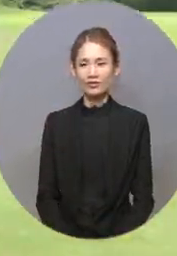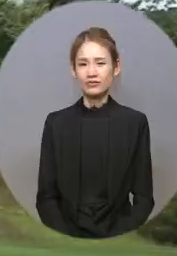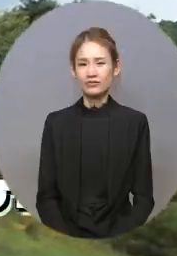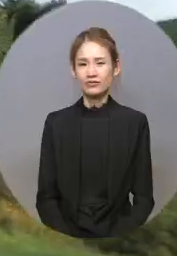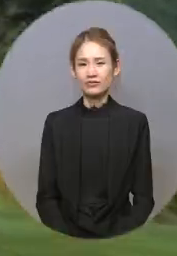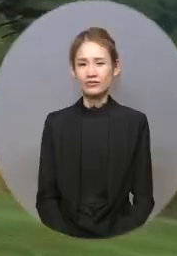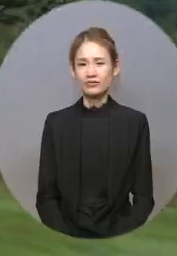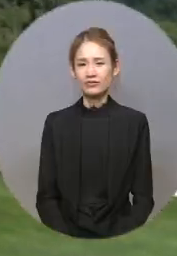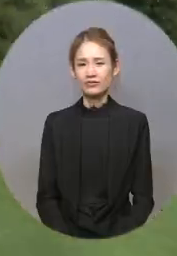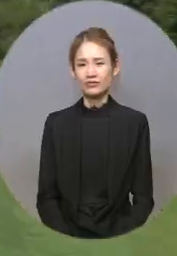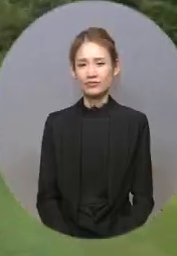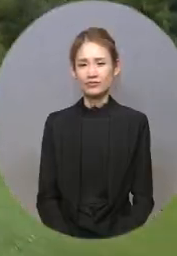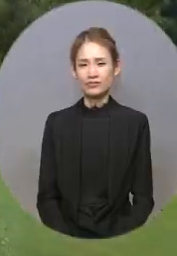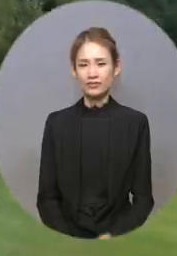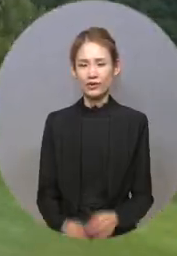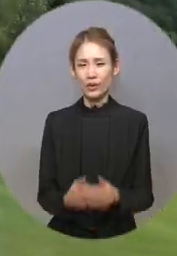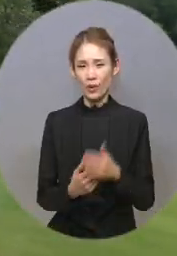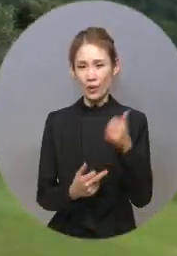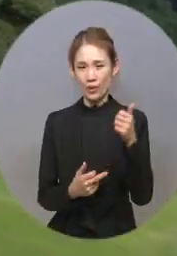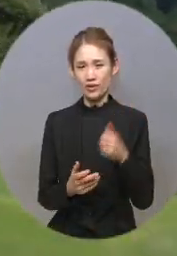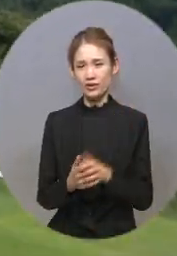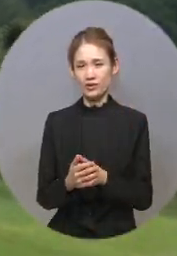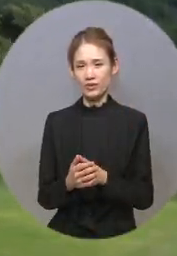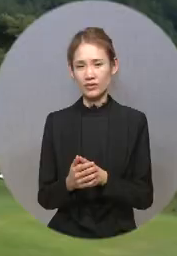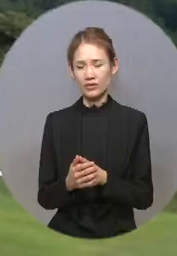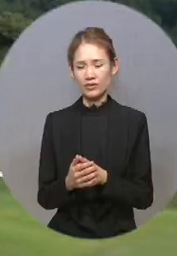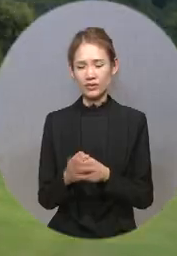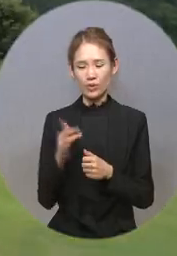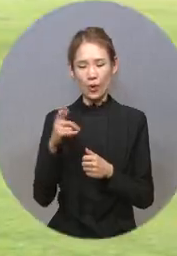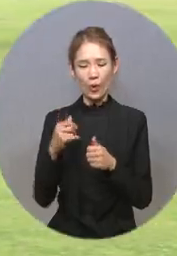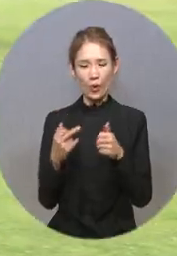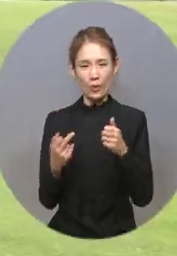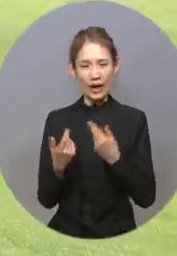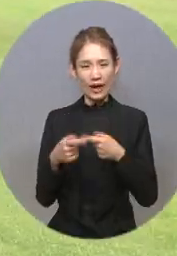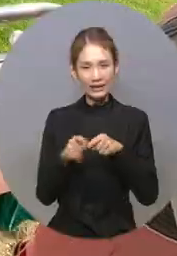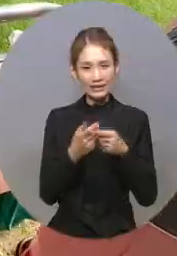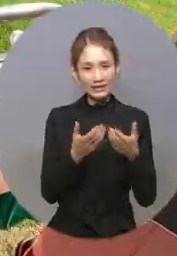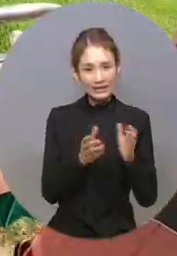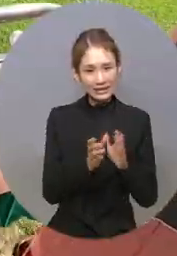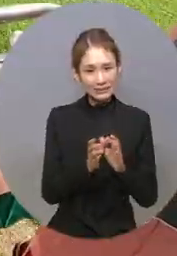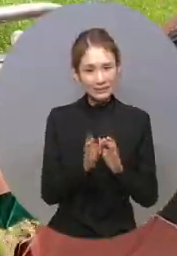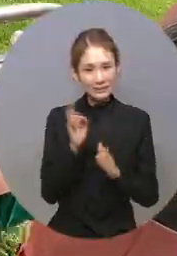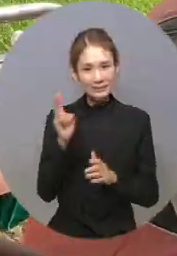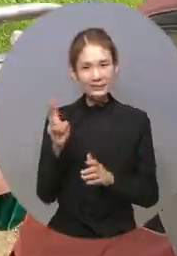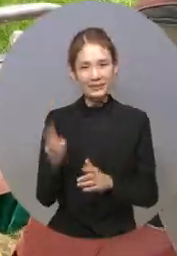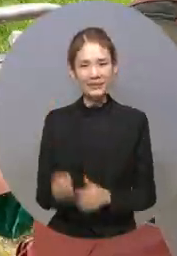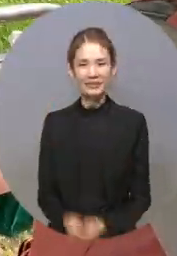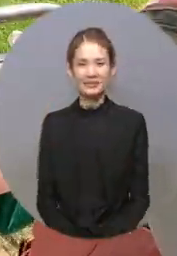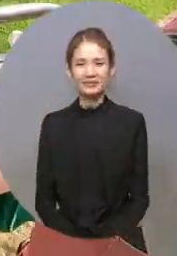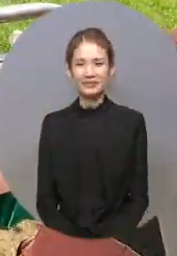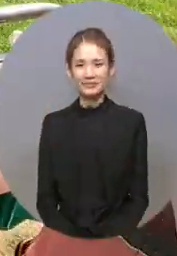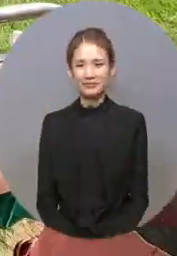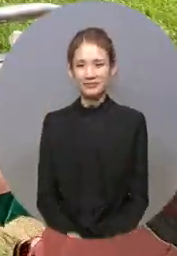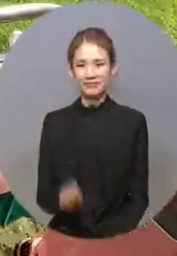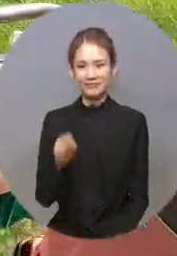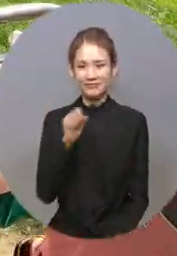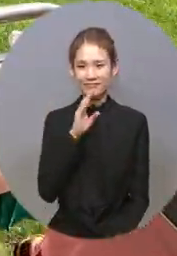있었다니. 지금 캐디 오빠님은 동혁 오빠랑 팀 먹었어, 그치? 너만 보인단 말이야.